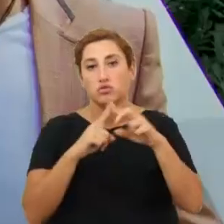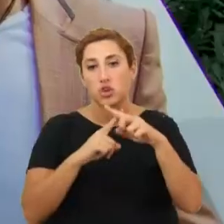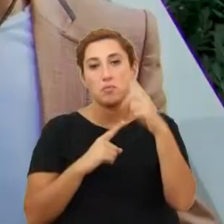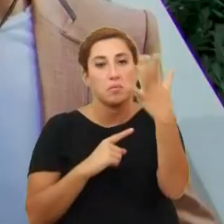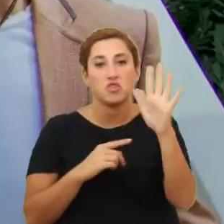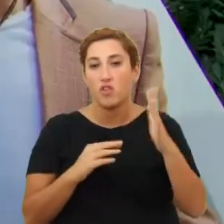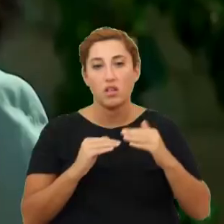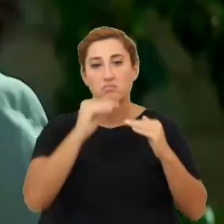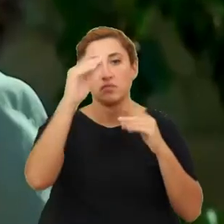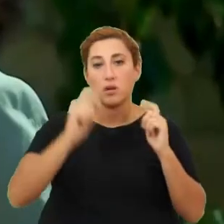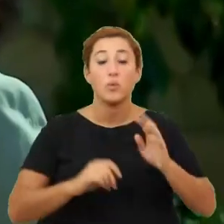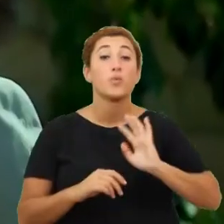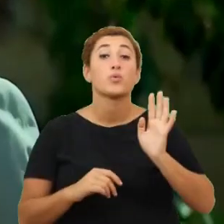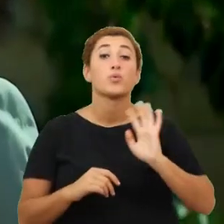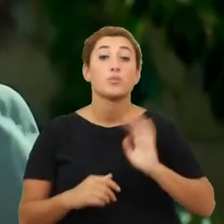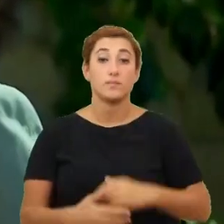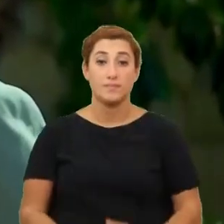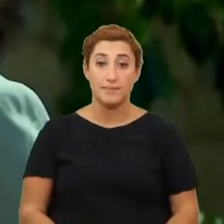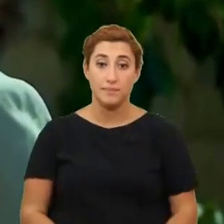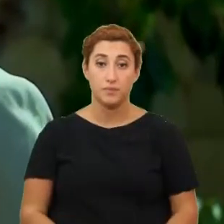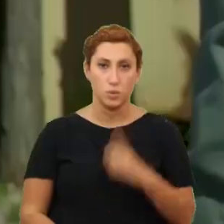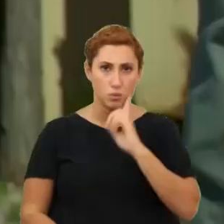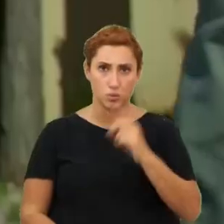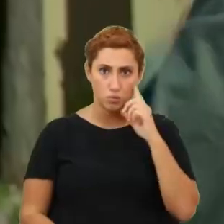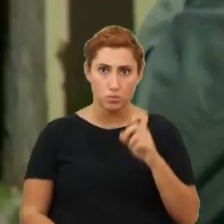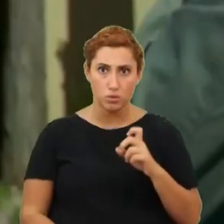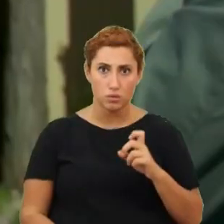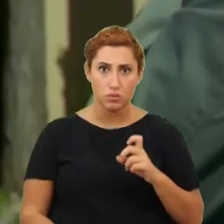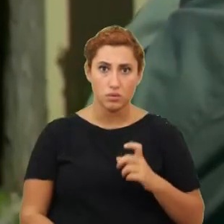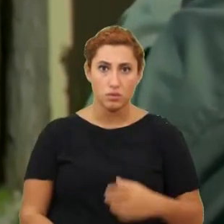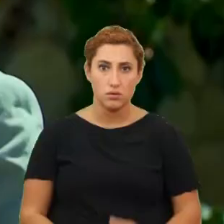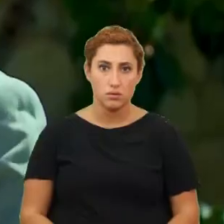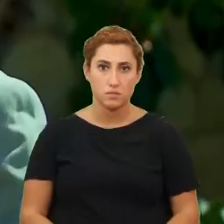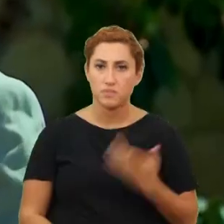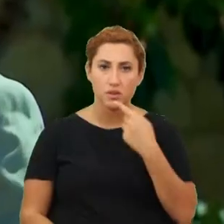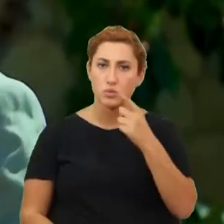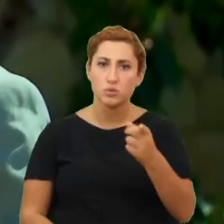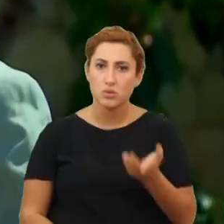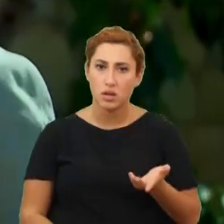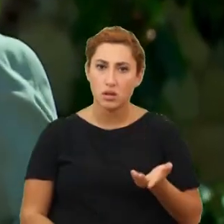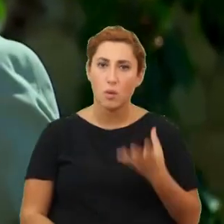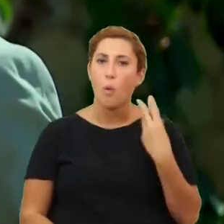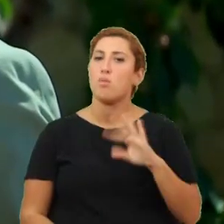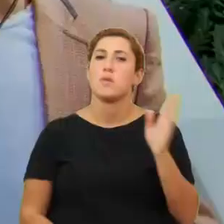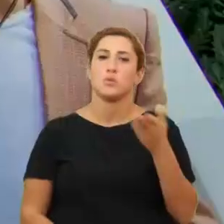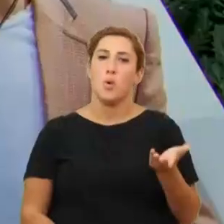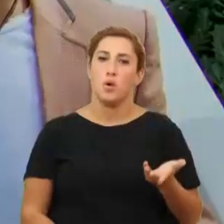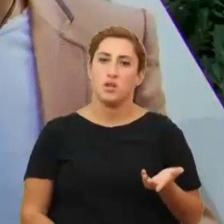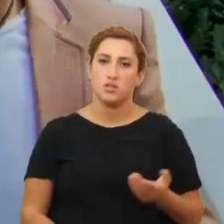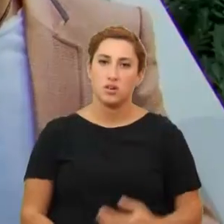5 yapabiliyoruz tabii. 100 mü? Ne diyorsun sen ya? Olmaz öyle